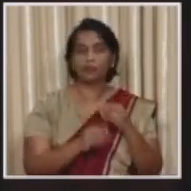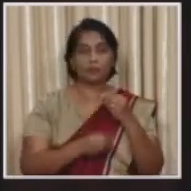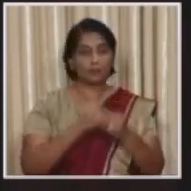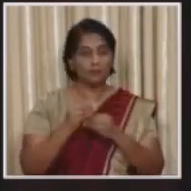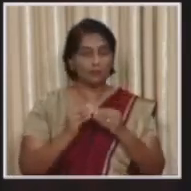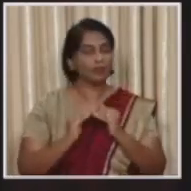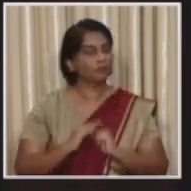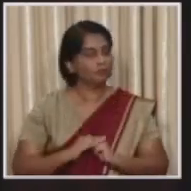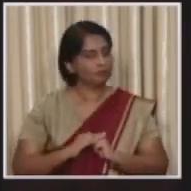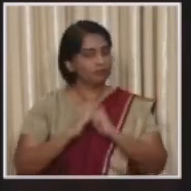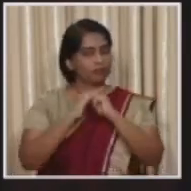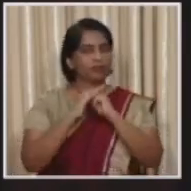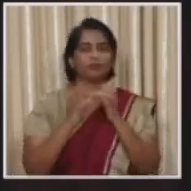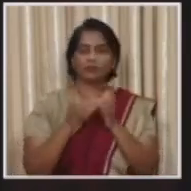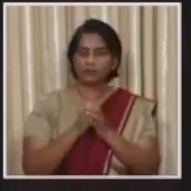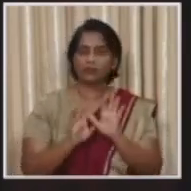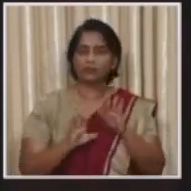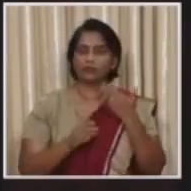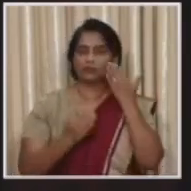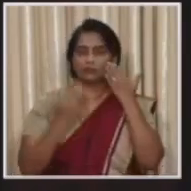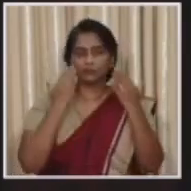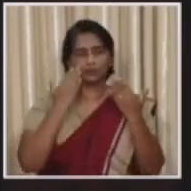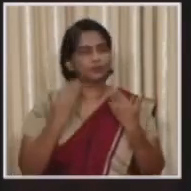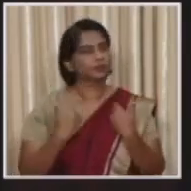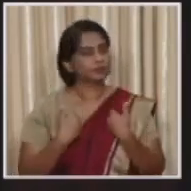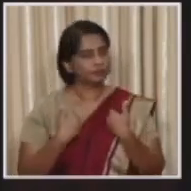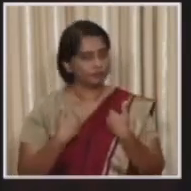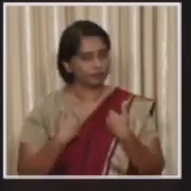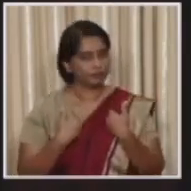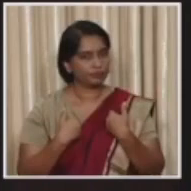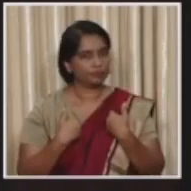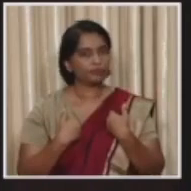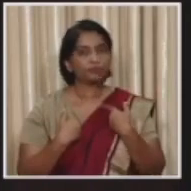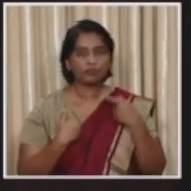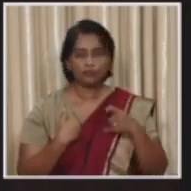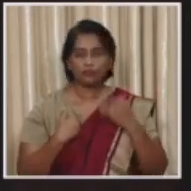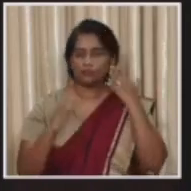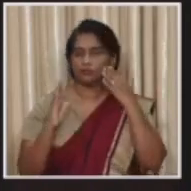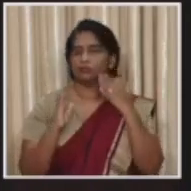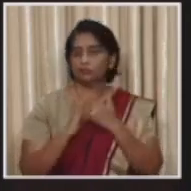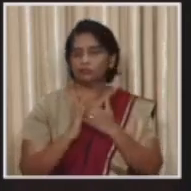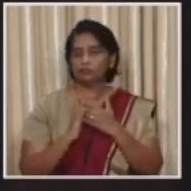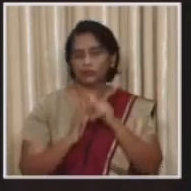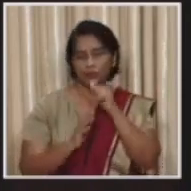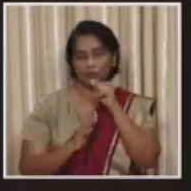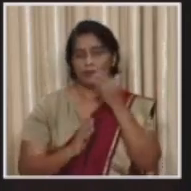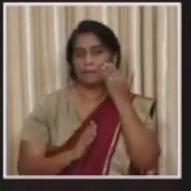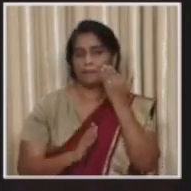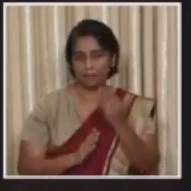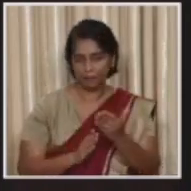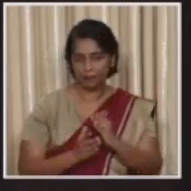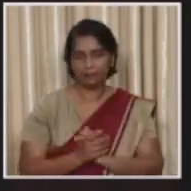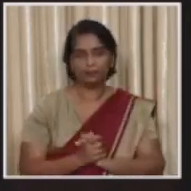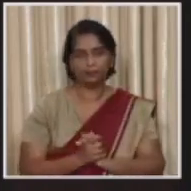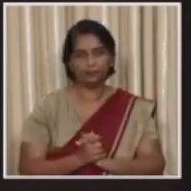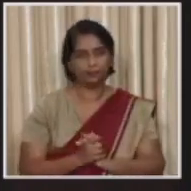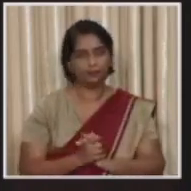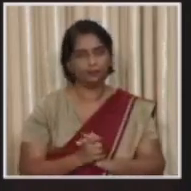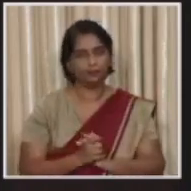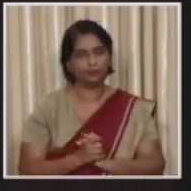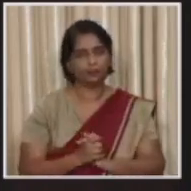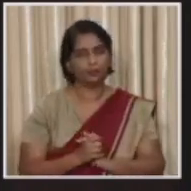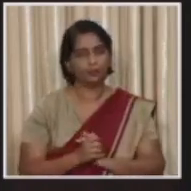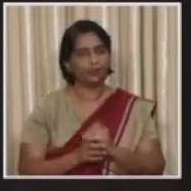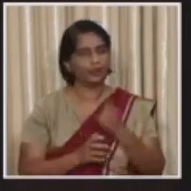ආයෝජන ප්‍රවර්ධනංශය ගත්තත් අපිට පේනවා මේ කාරණේ කැපී පෙනෙනවා. ඒ නිසා